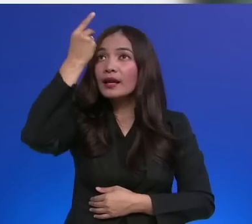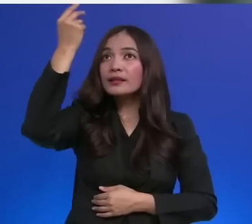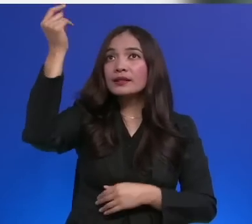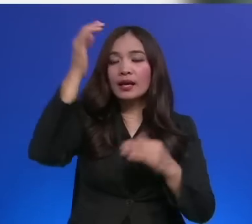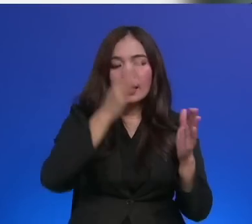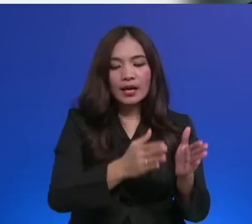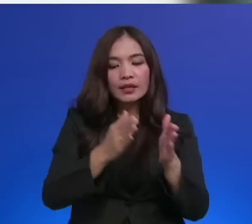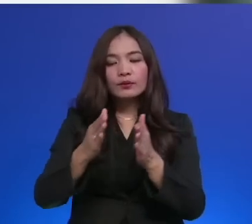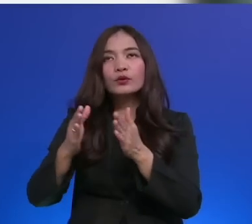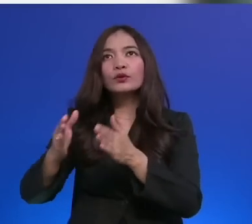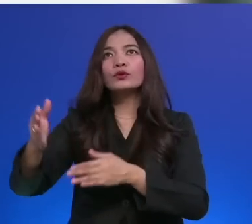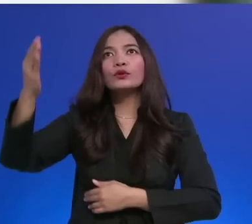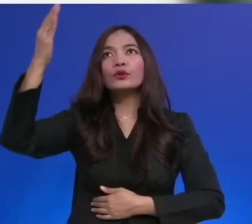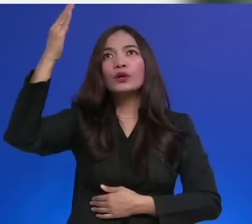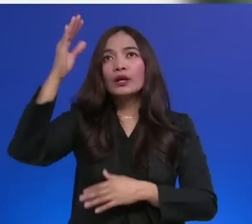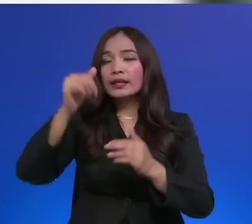Rancanganmu